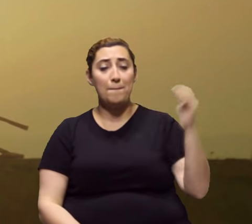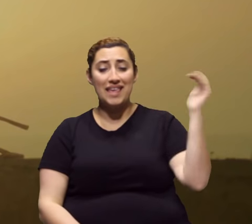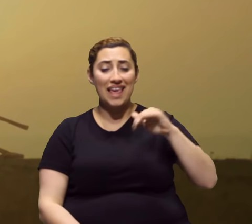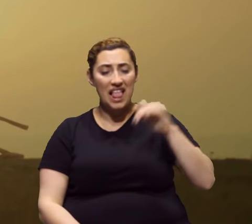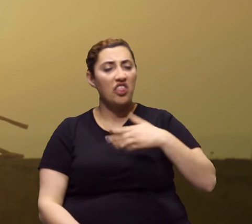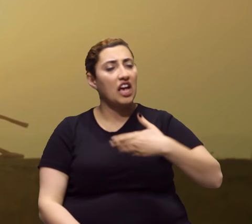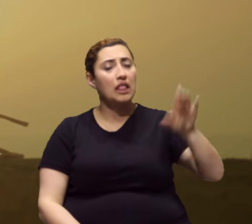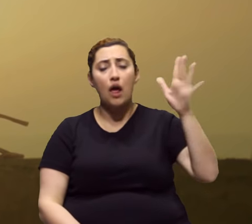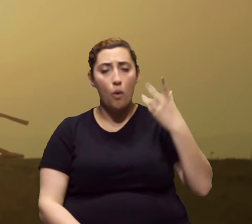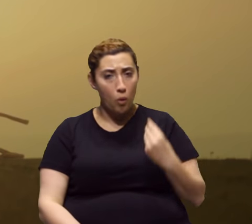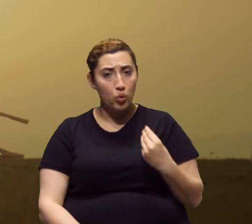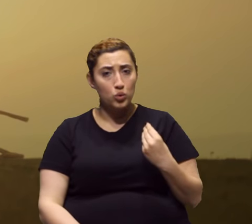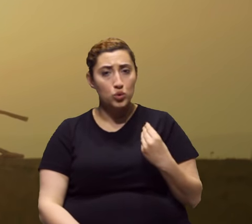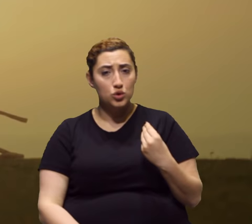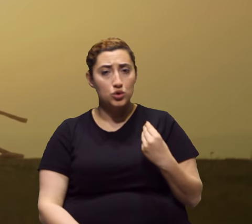gelenler gider,